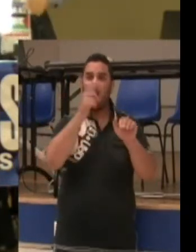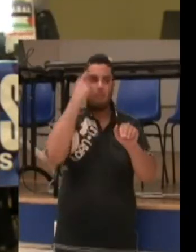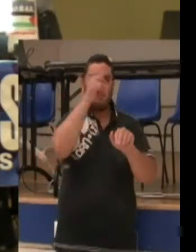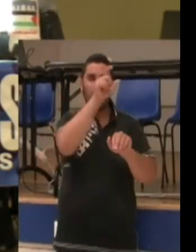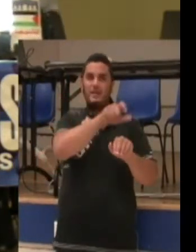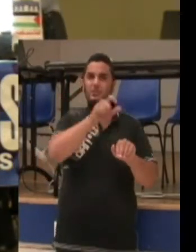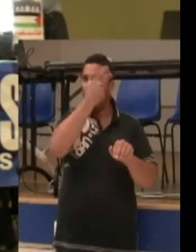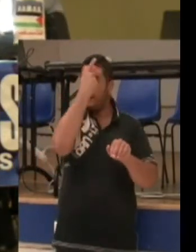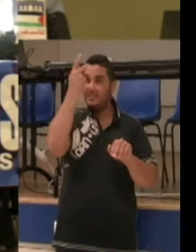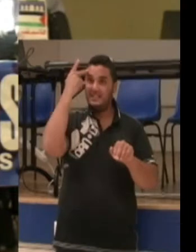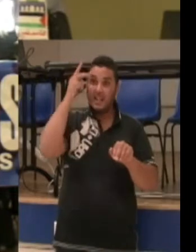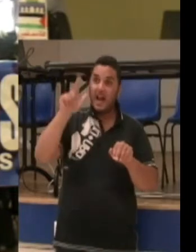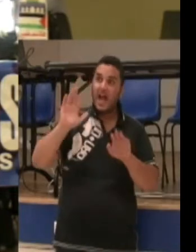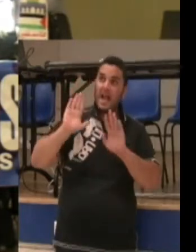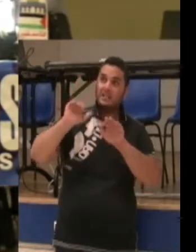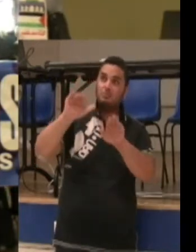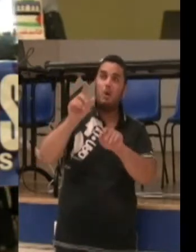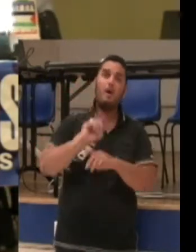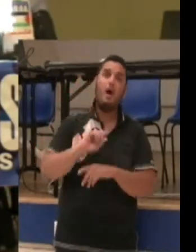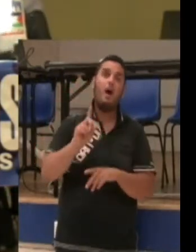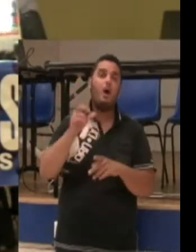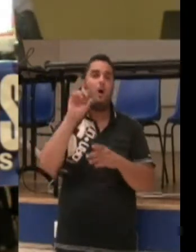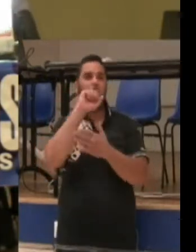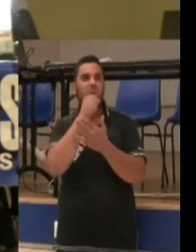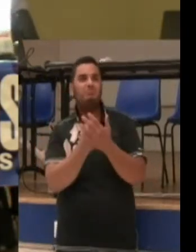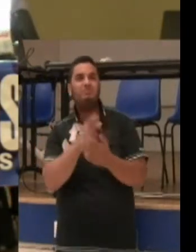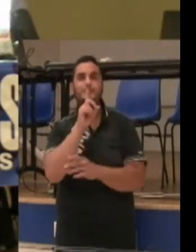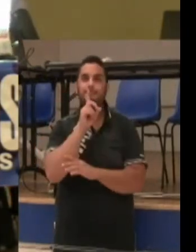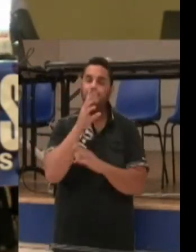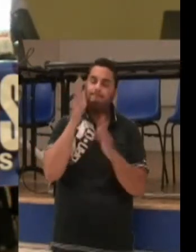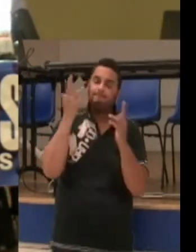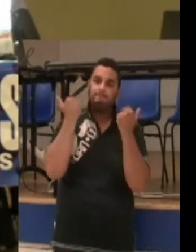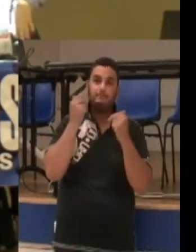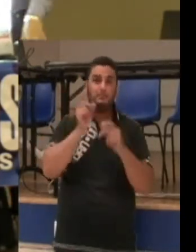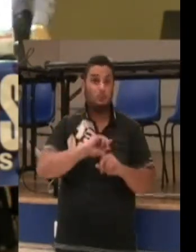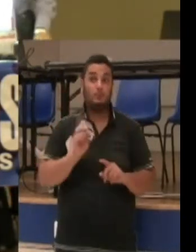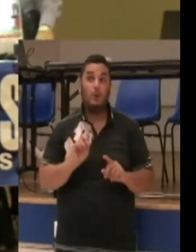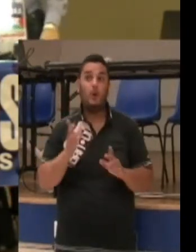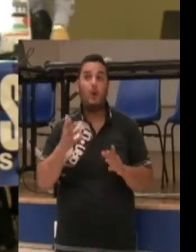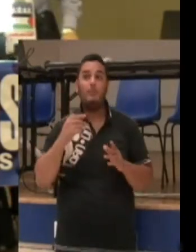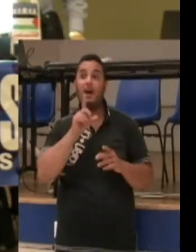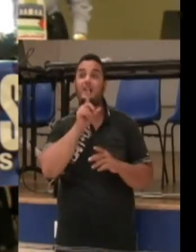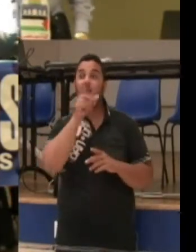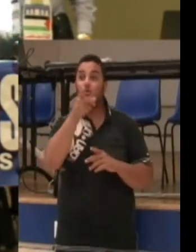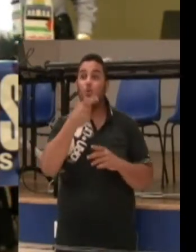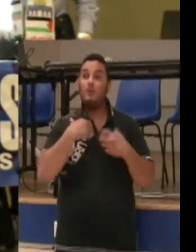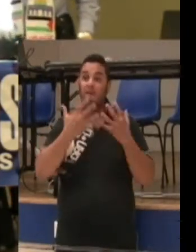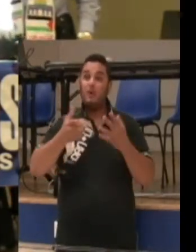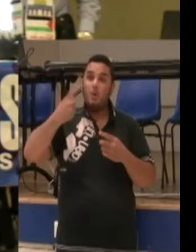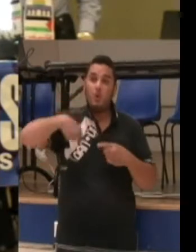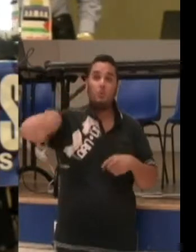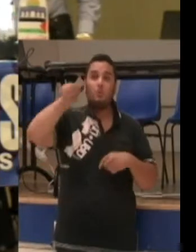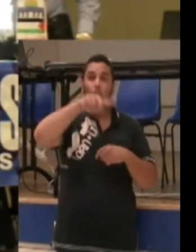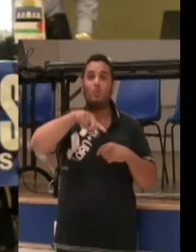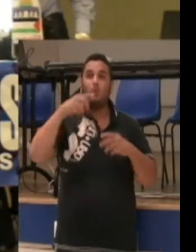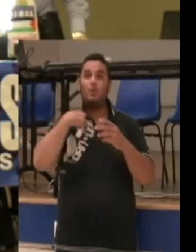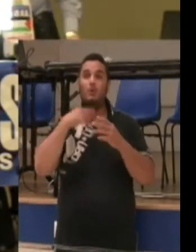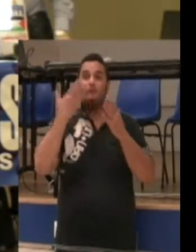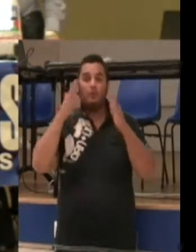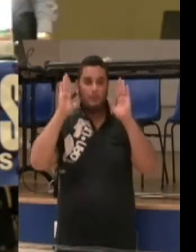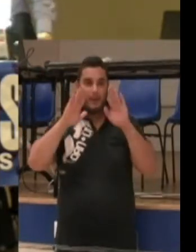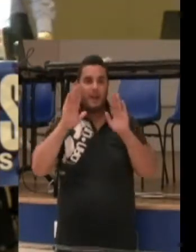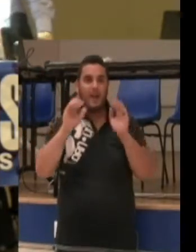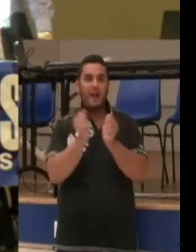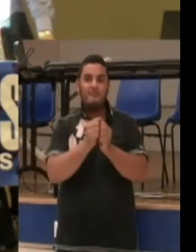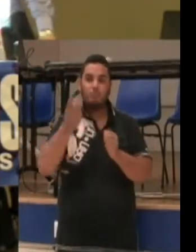aussi qu'un jour, on priera tous ensemble dans les esplanades de la mosquée Al-Aqsa.